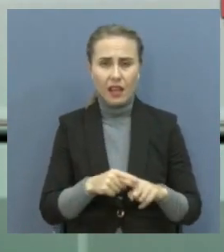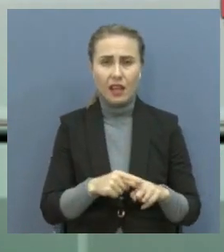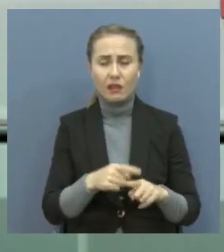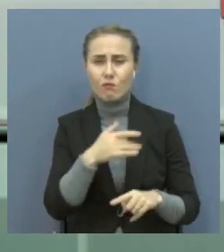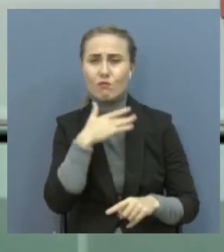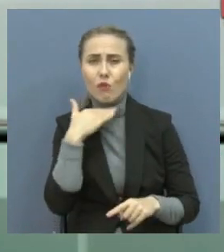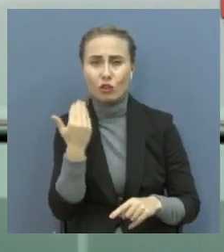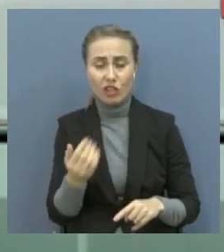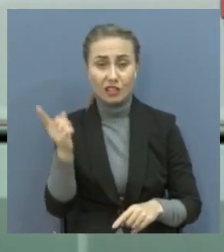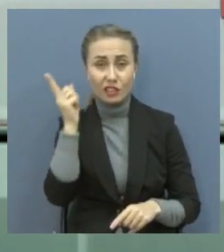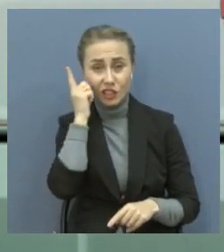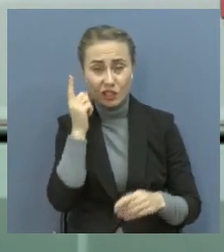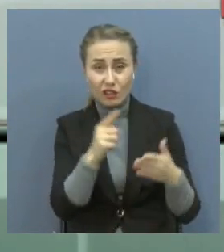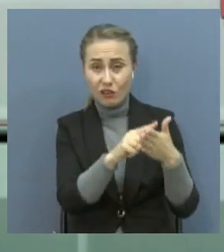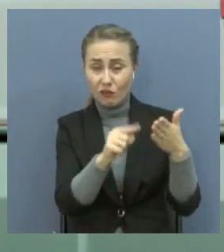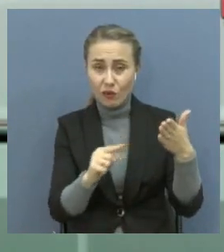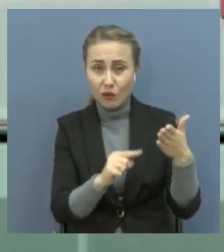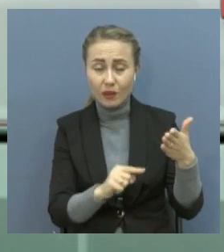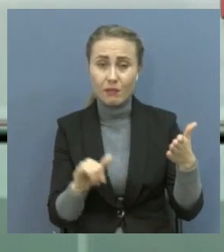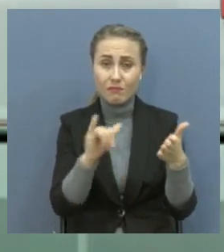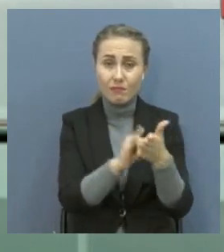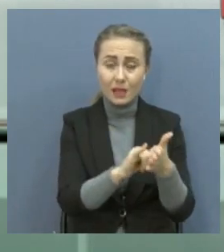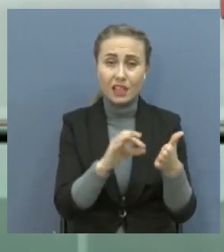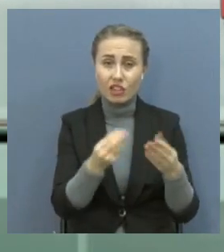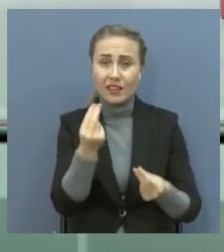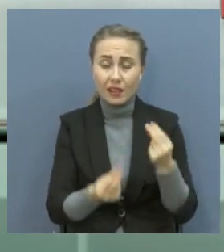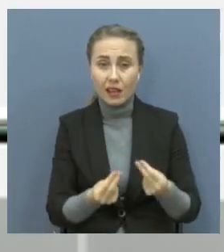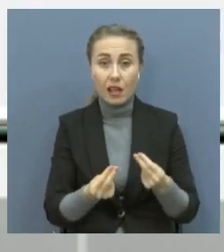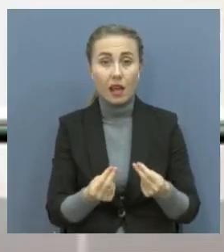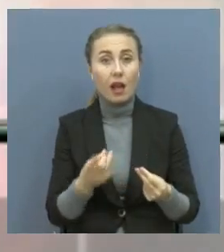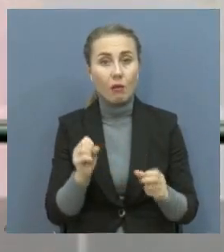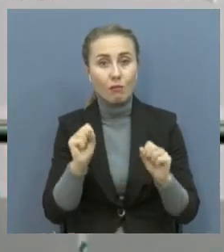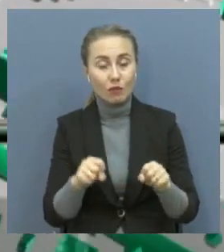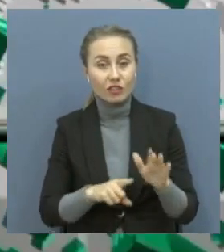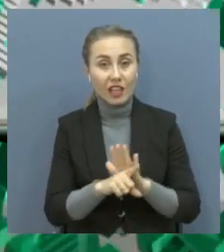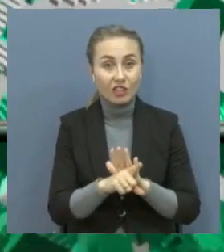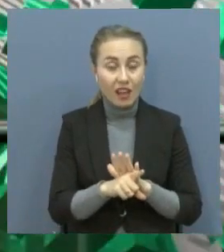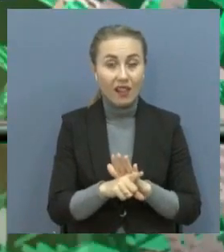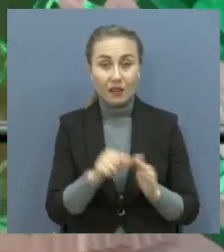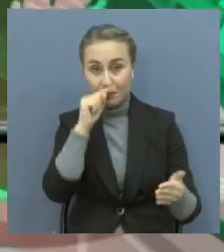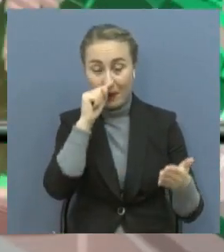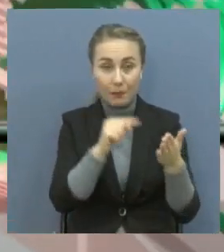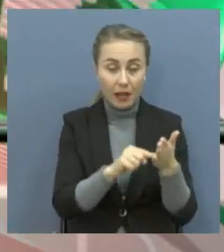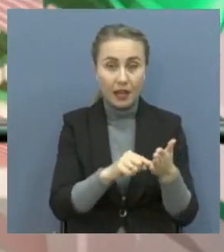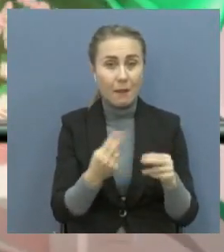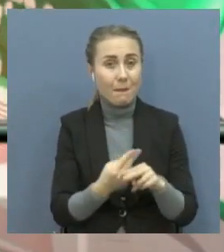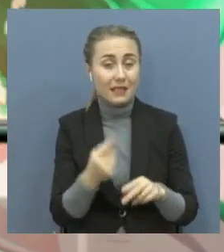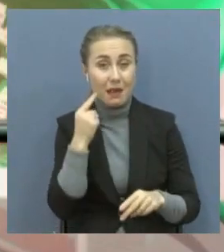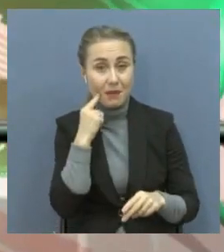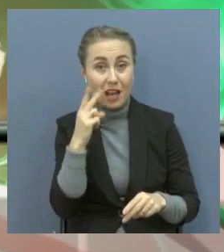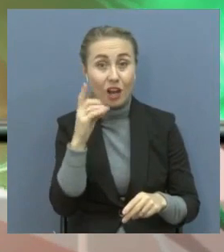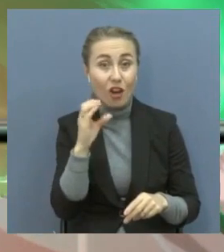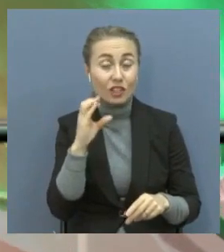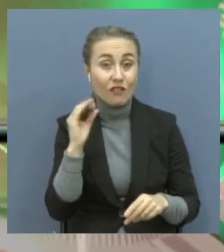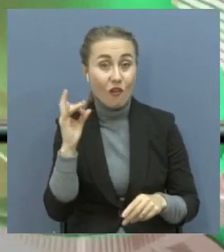которые заполняются множеством приложений с играми, не исключено, что можно стать сначала заложником безобидных кроссвордов, а